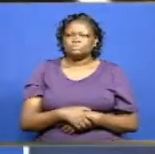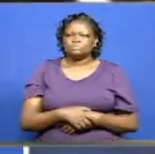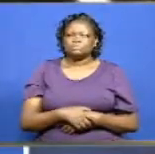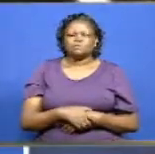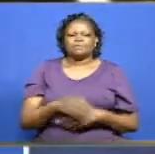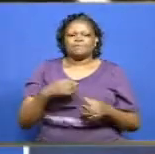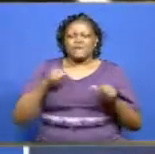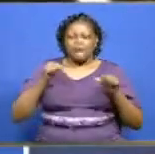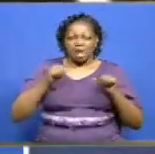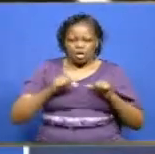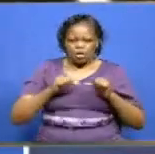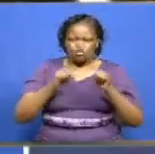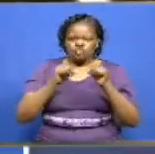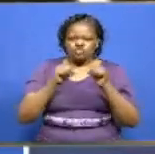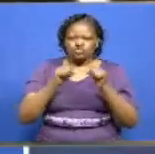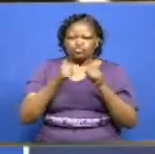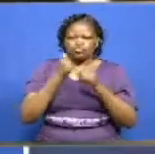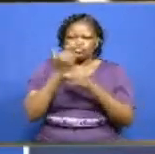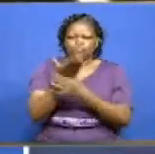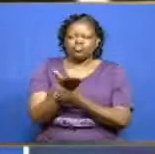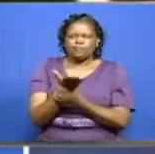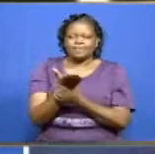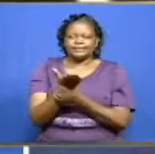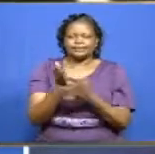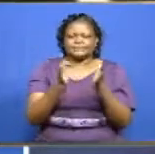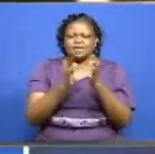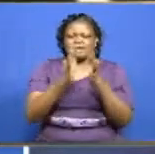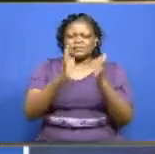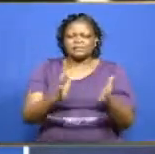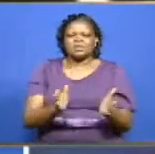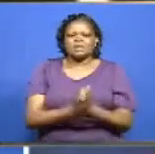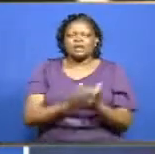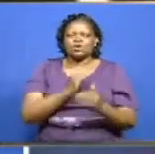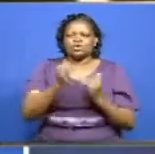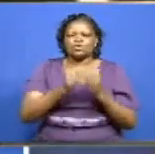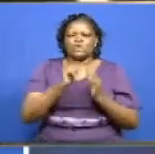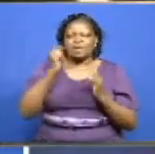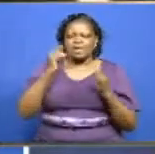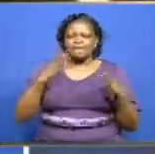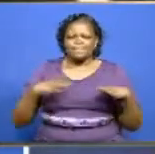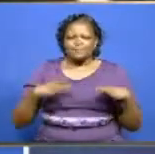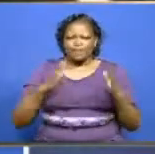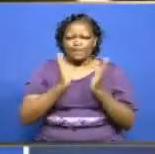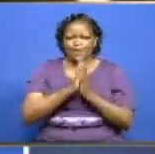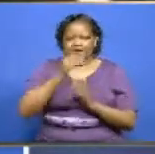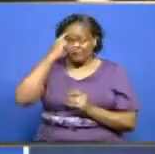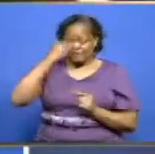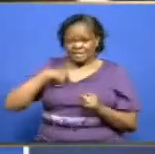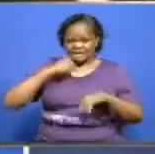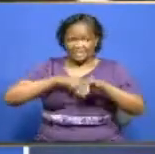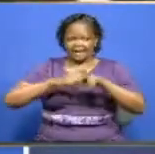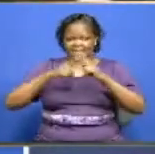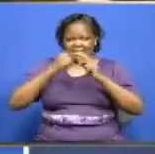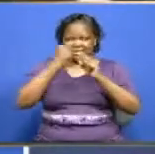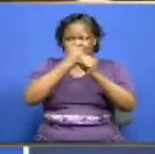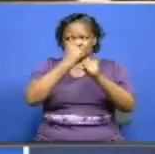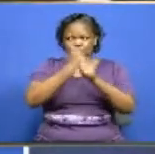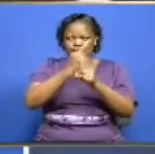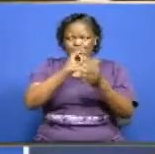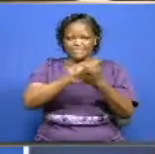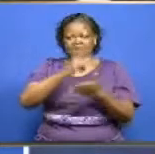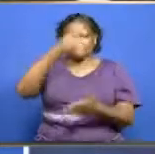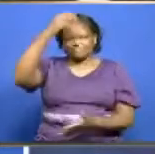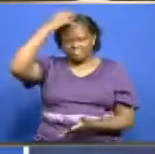Ninazidi kuomba wa Kristu na wa Kenya wote waniombe ili ninapoanza kazi hii ambao Baba